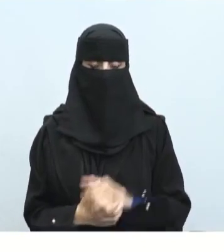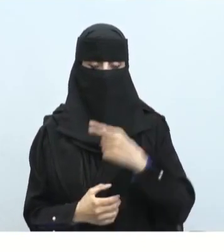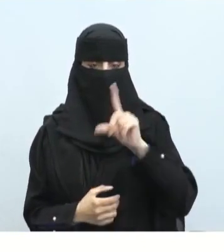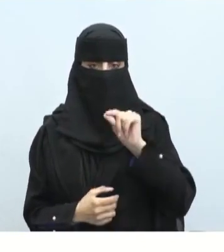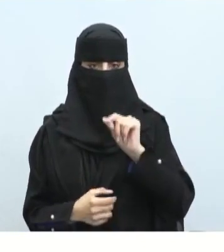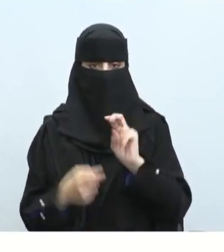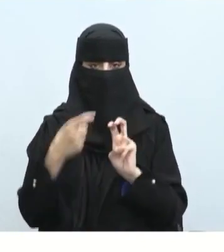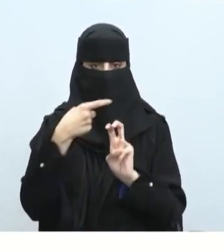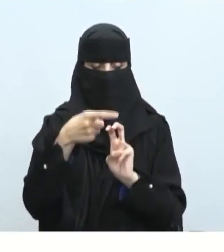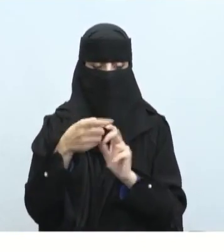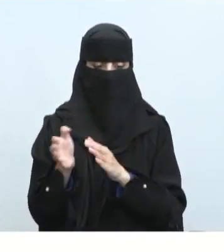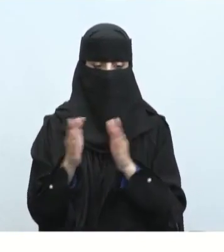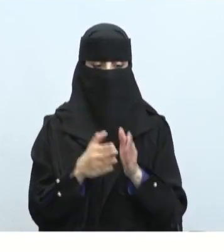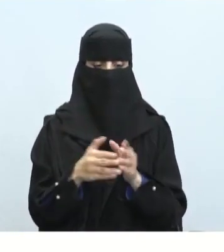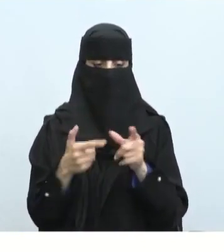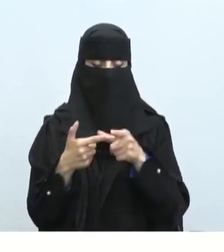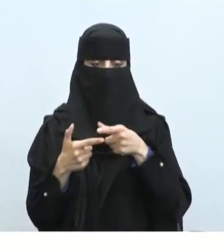الفتحه خبره